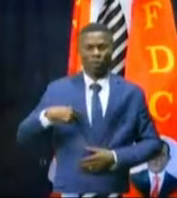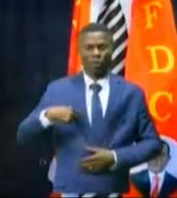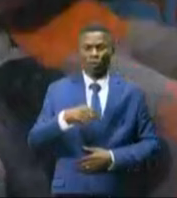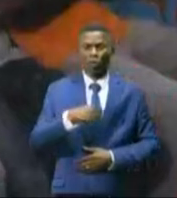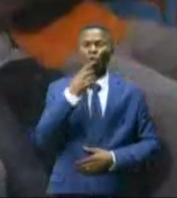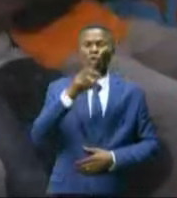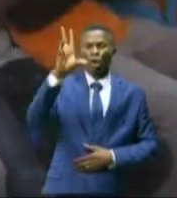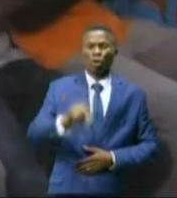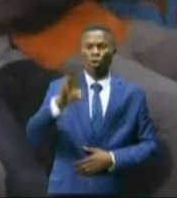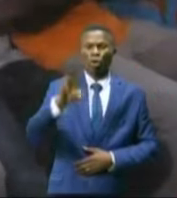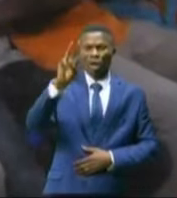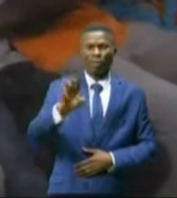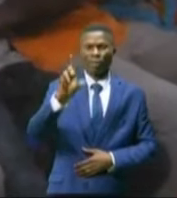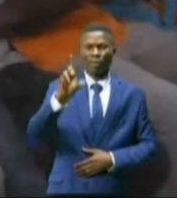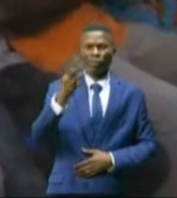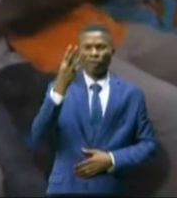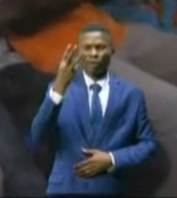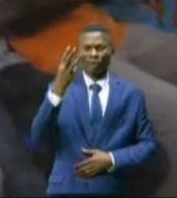au gouvernement,